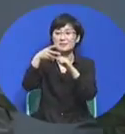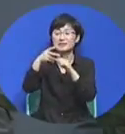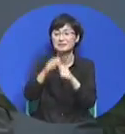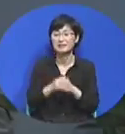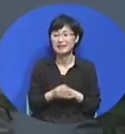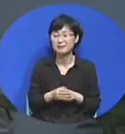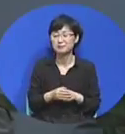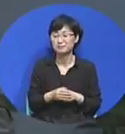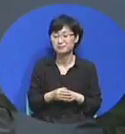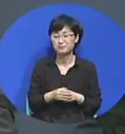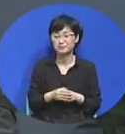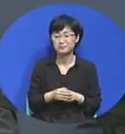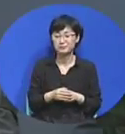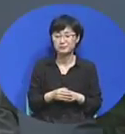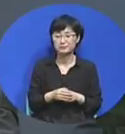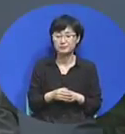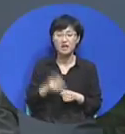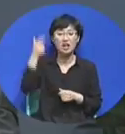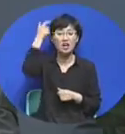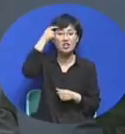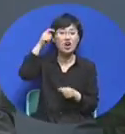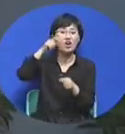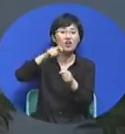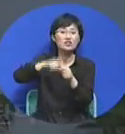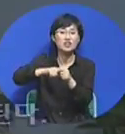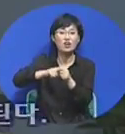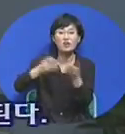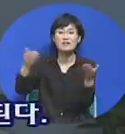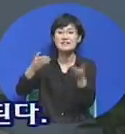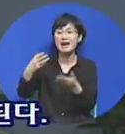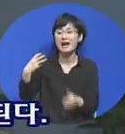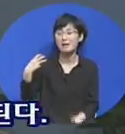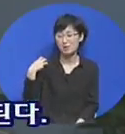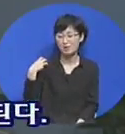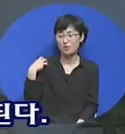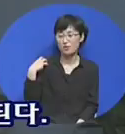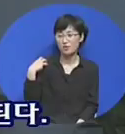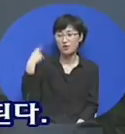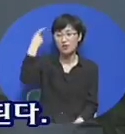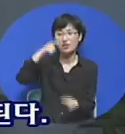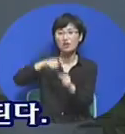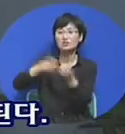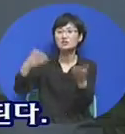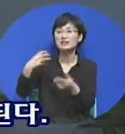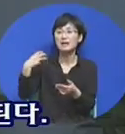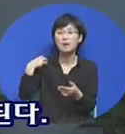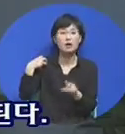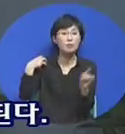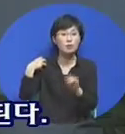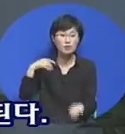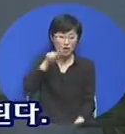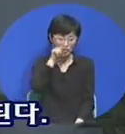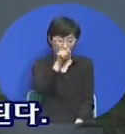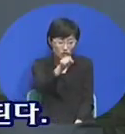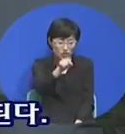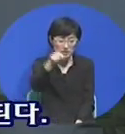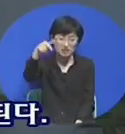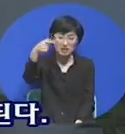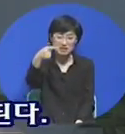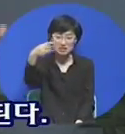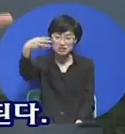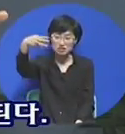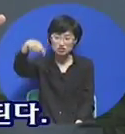you. 뭐죠? What is it? 영적 사명입니다. It is your spiritual commission. 너는 그루터기라. You are a